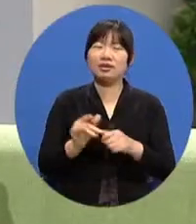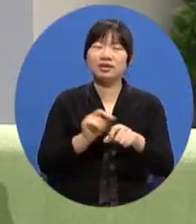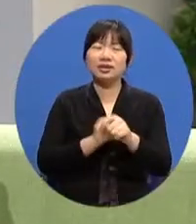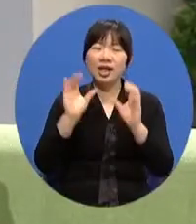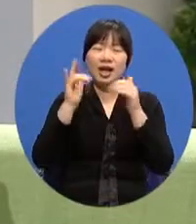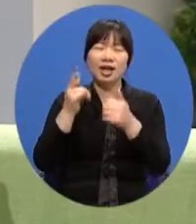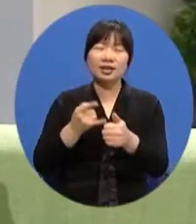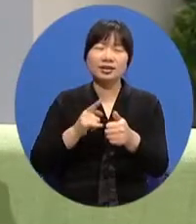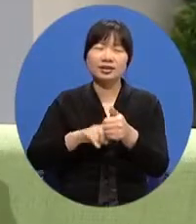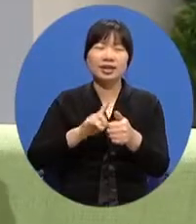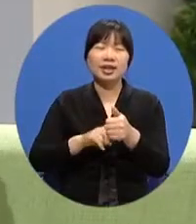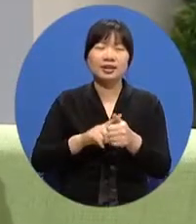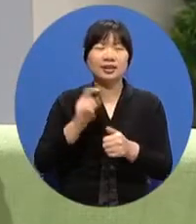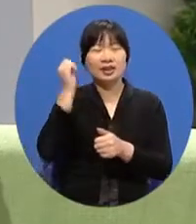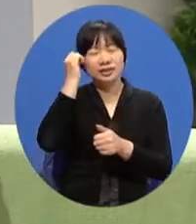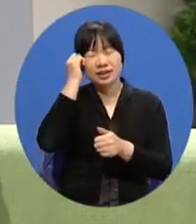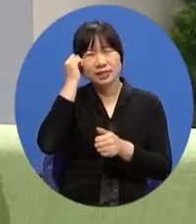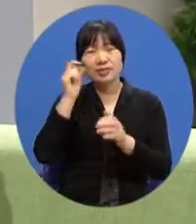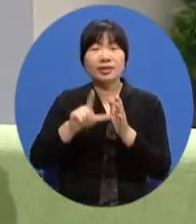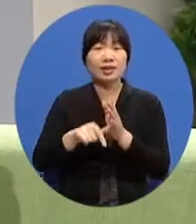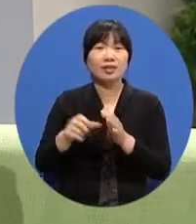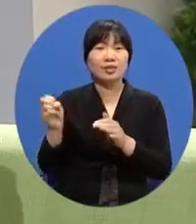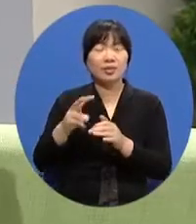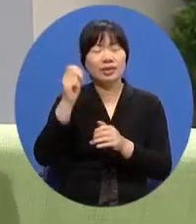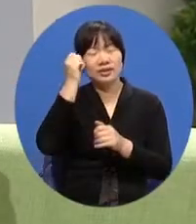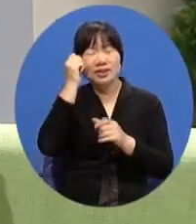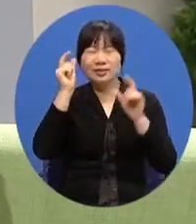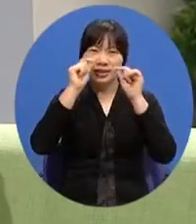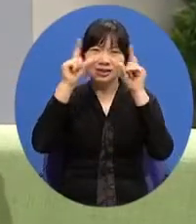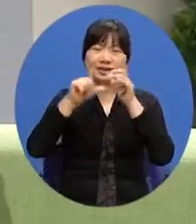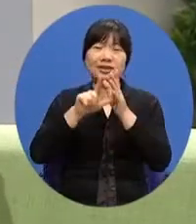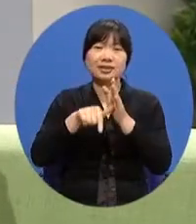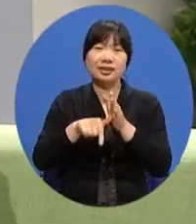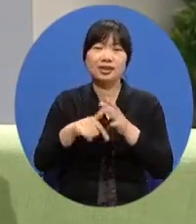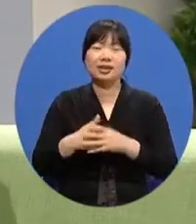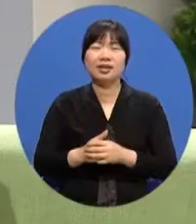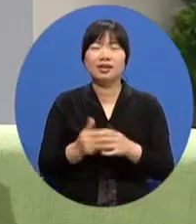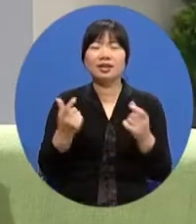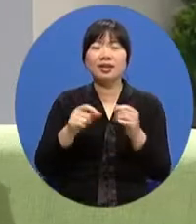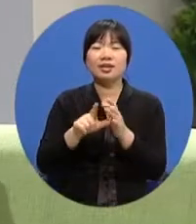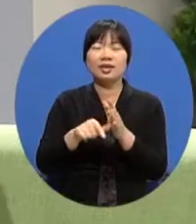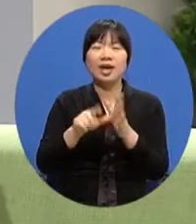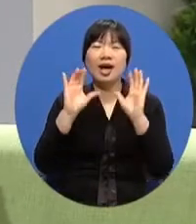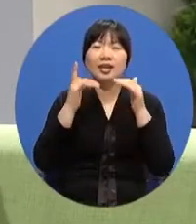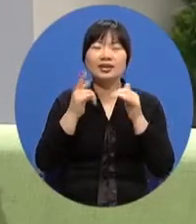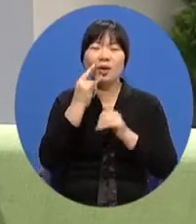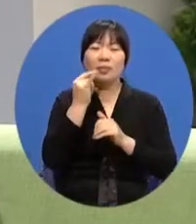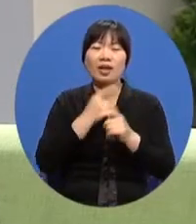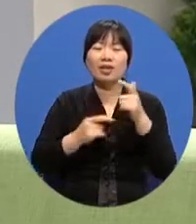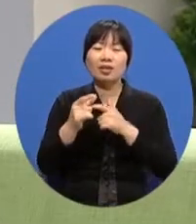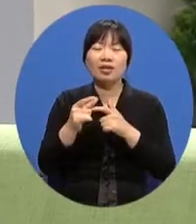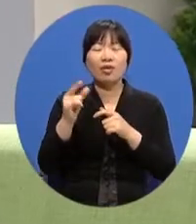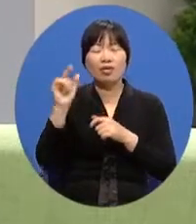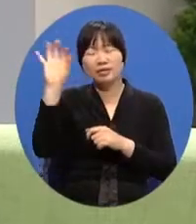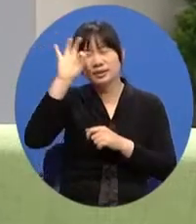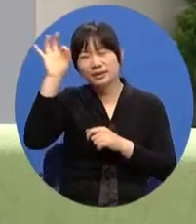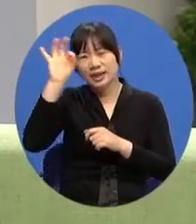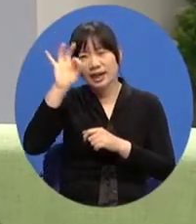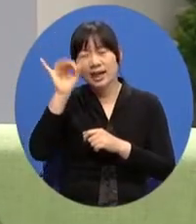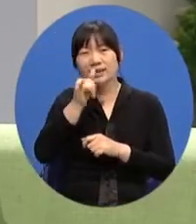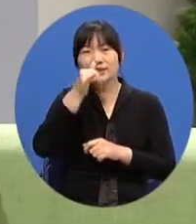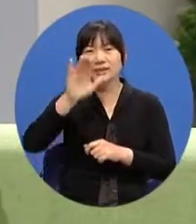이제 아이들이 잠잘 때, 그리고 잠막 깼을 때, 이럴 때 이제 아이들이 엄마를 더 부쩍 찾는데요. 그건 왜